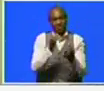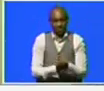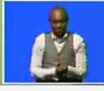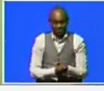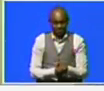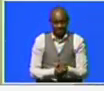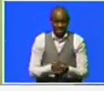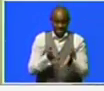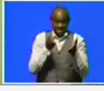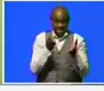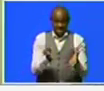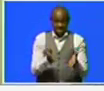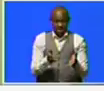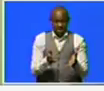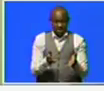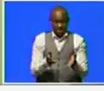looking forward to the